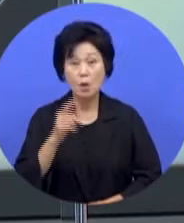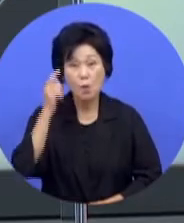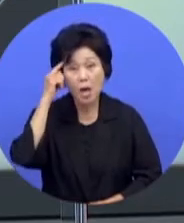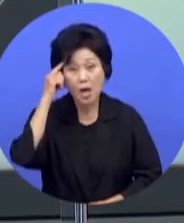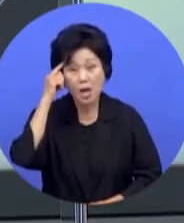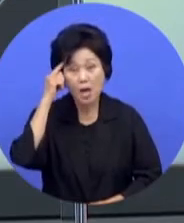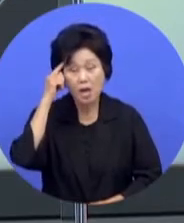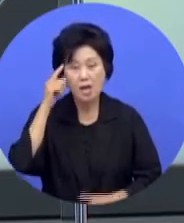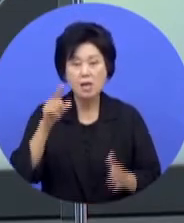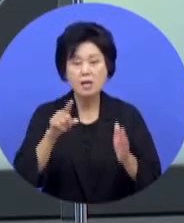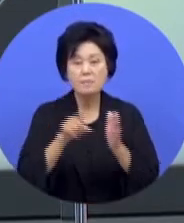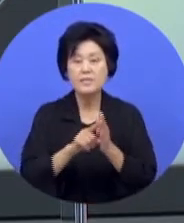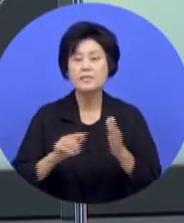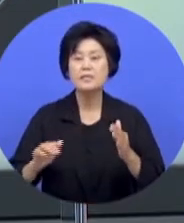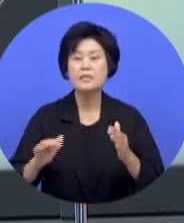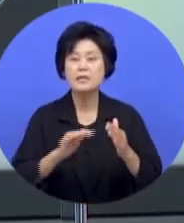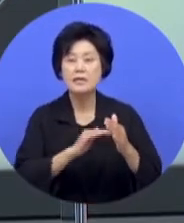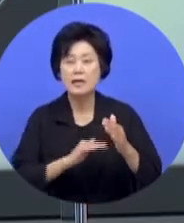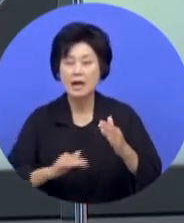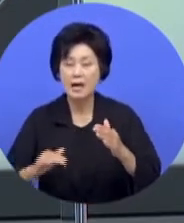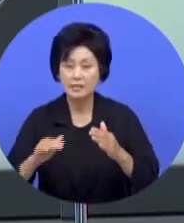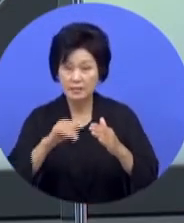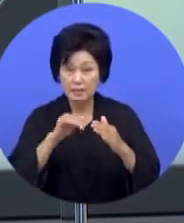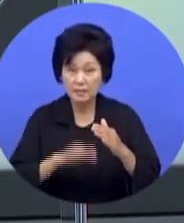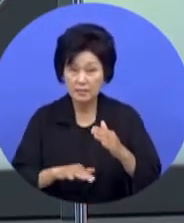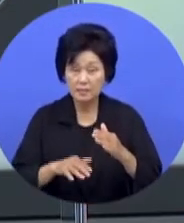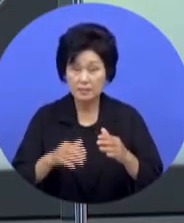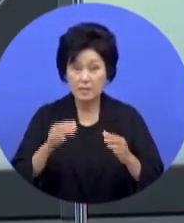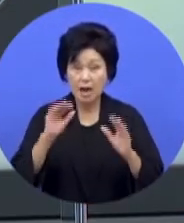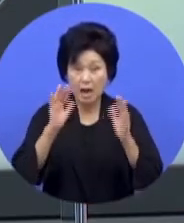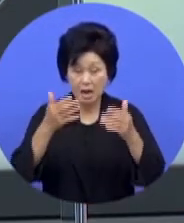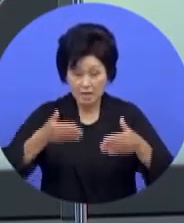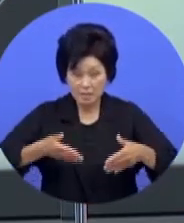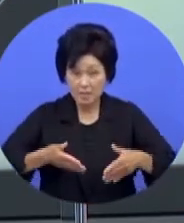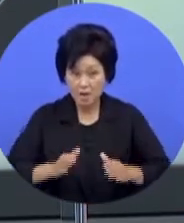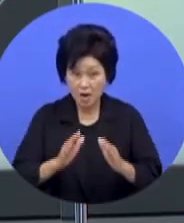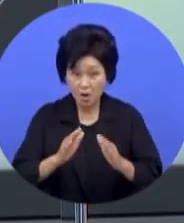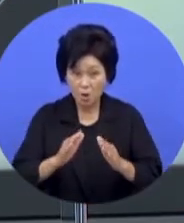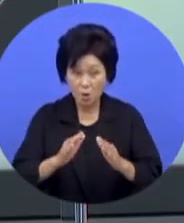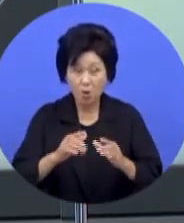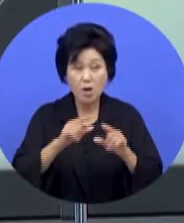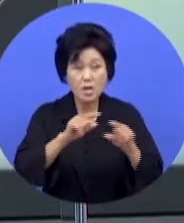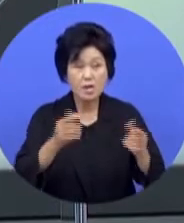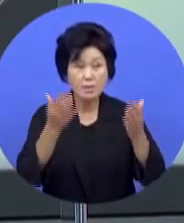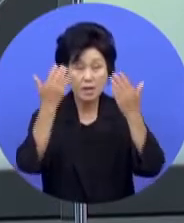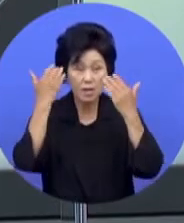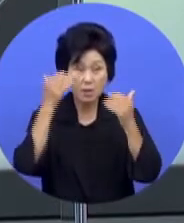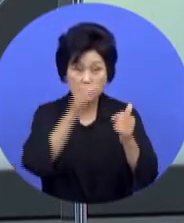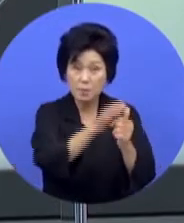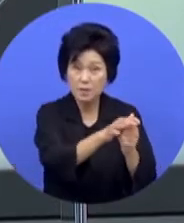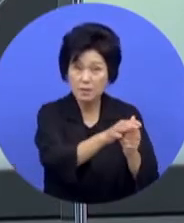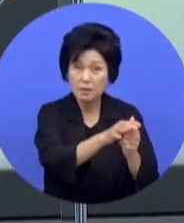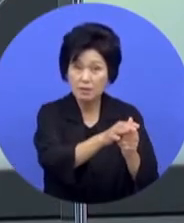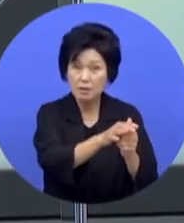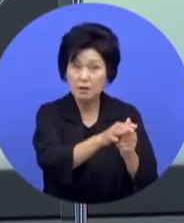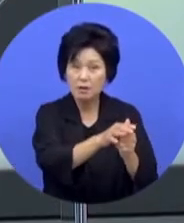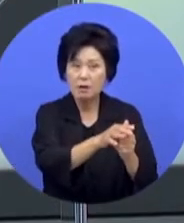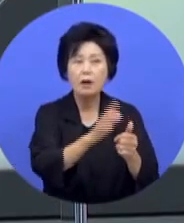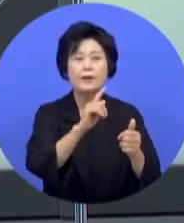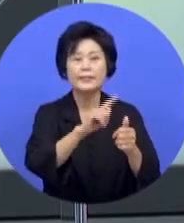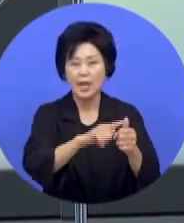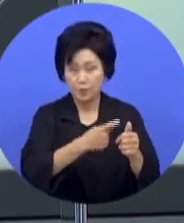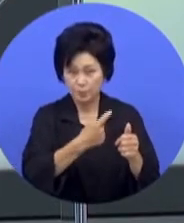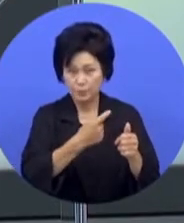가정에서 자녀들을 낳아서 공교육에 위탁한다는 것이 자연스러운 거지만 어찌 보면은 이건 우리